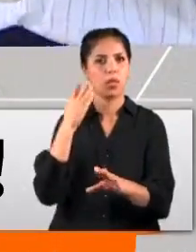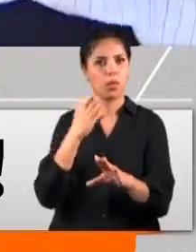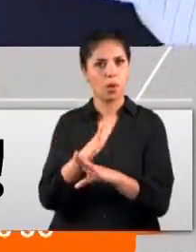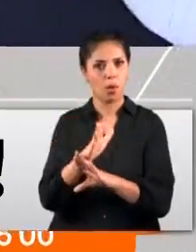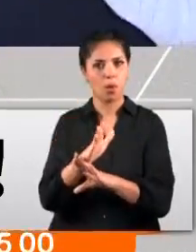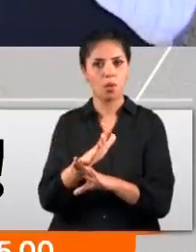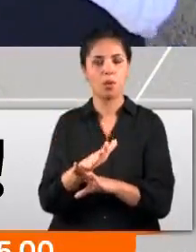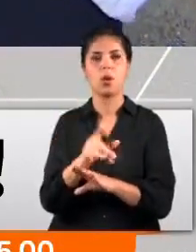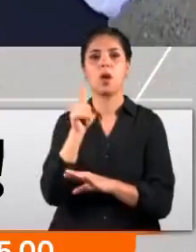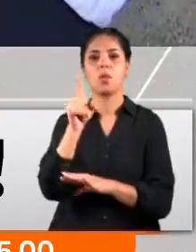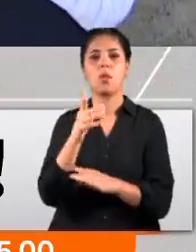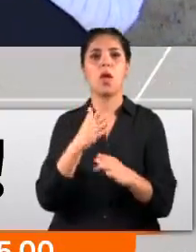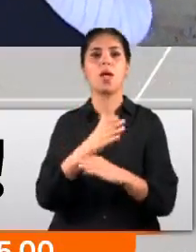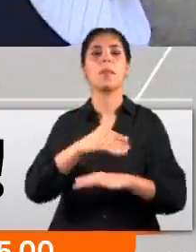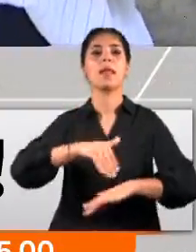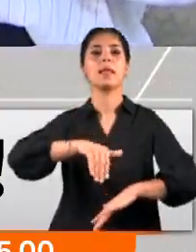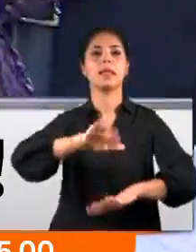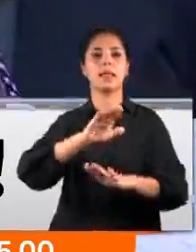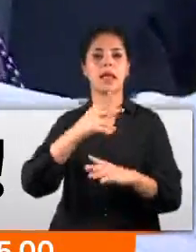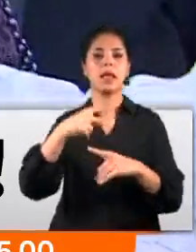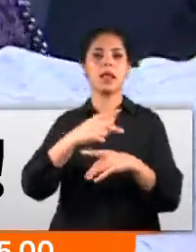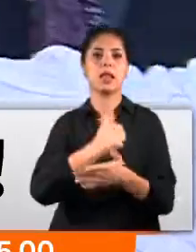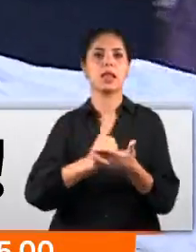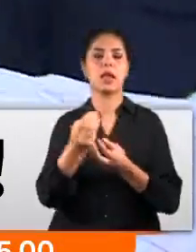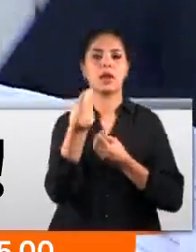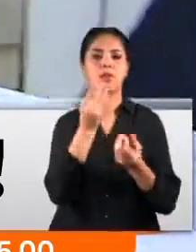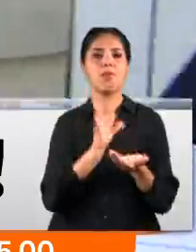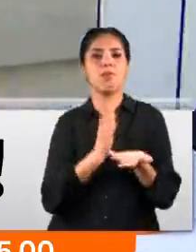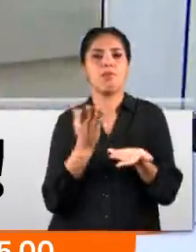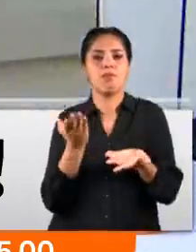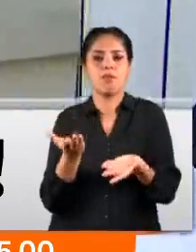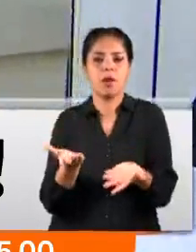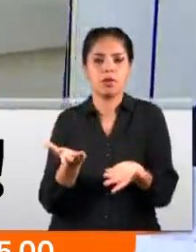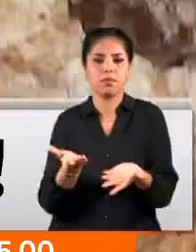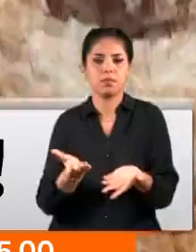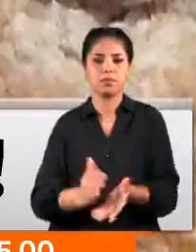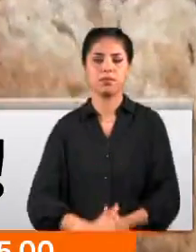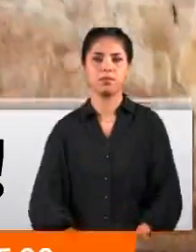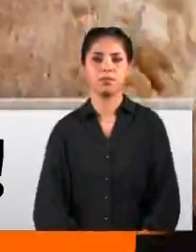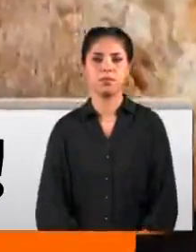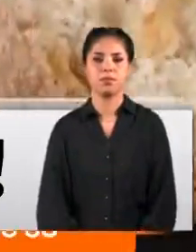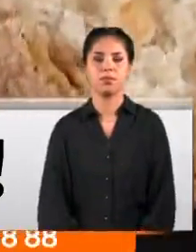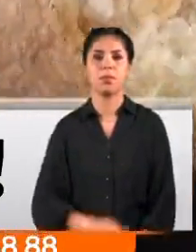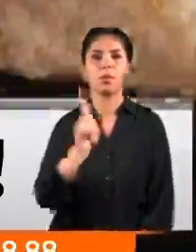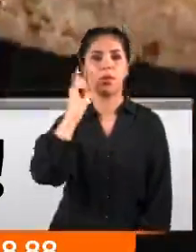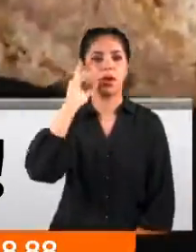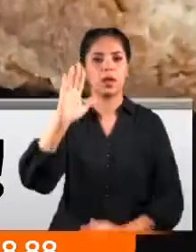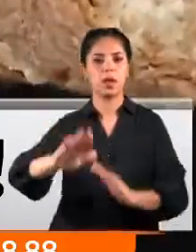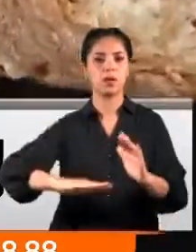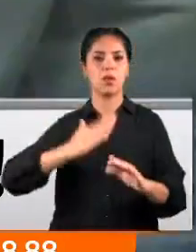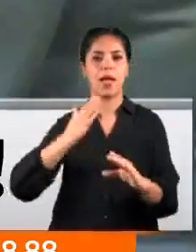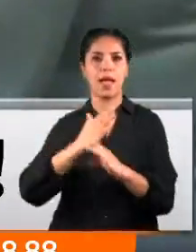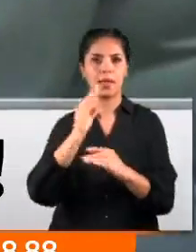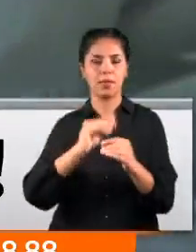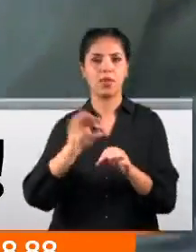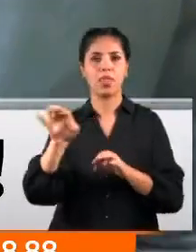Yani ekmek değil bir nevi zehir yiyoruz insan sağlığıyla oynanıyor böyle şey olur mu kan donduran iddianın ardından ekmek